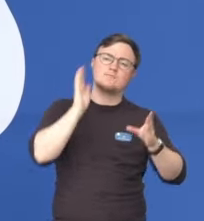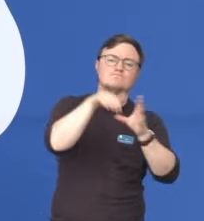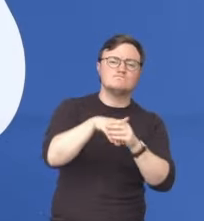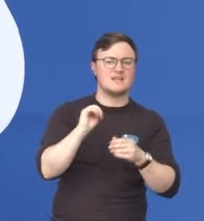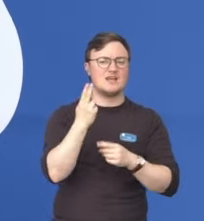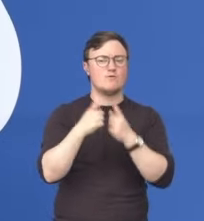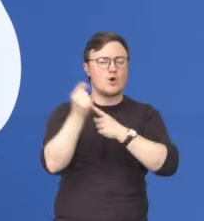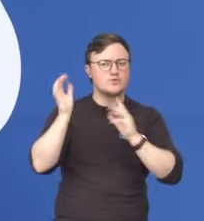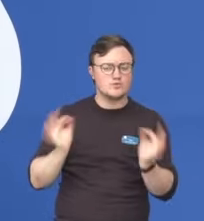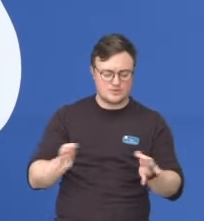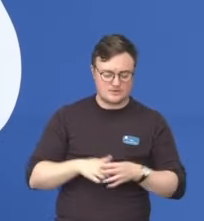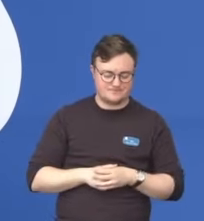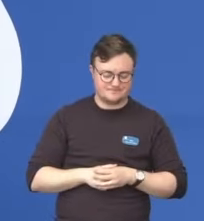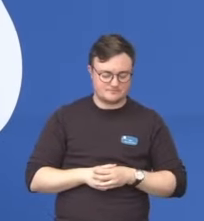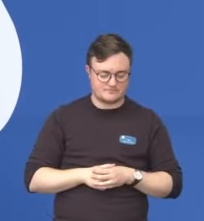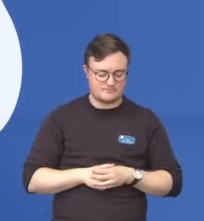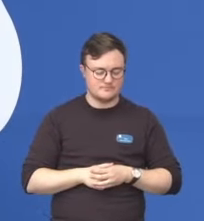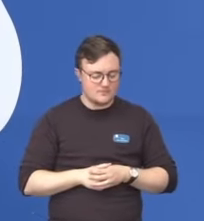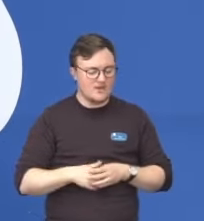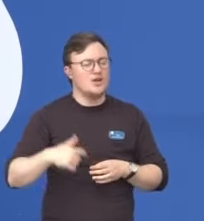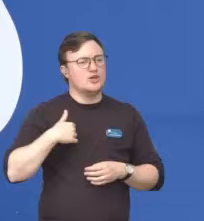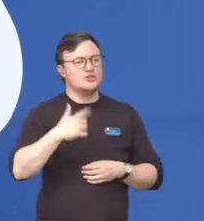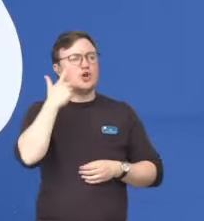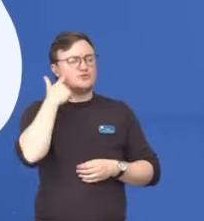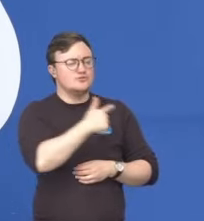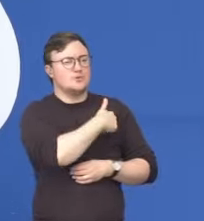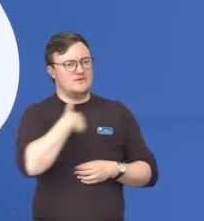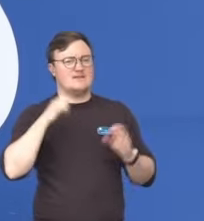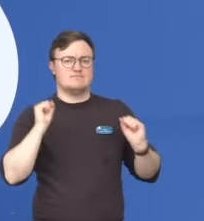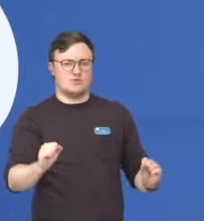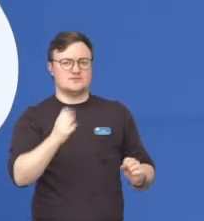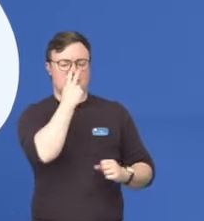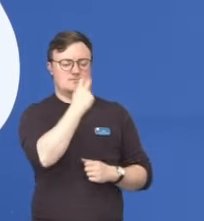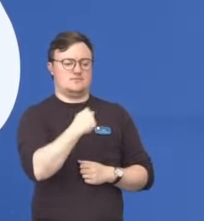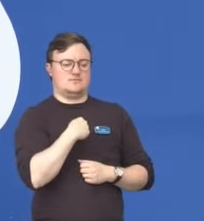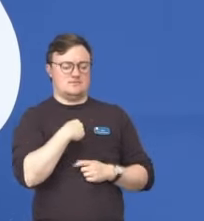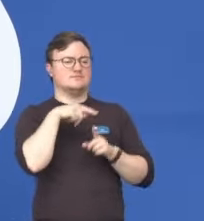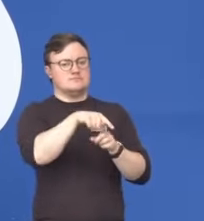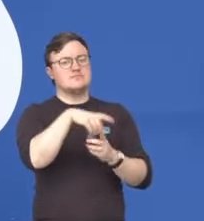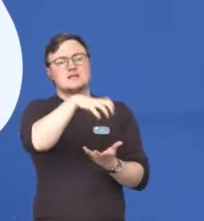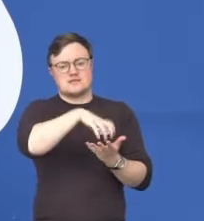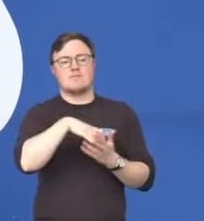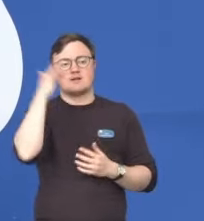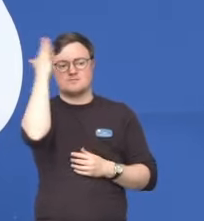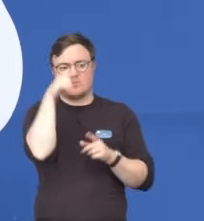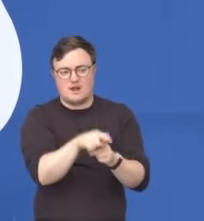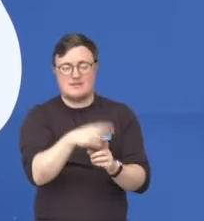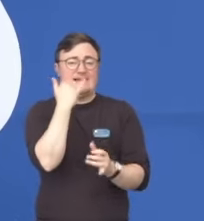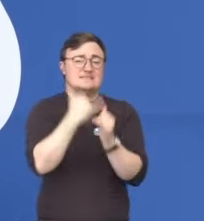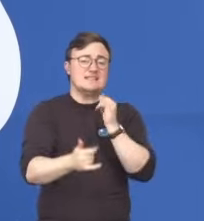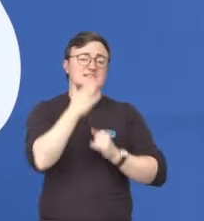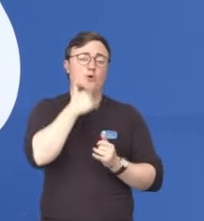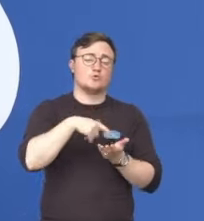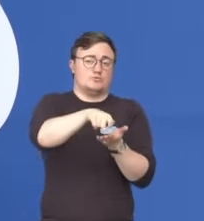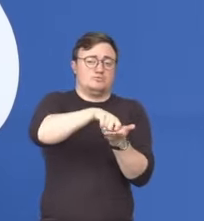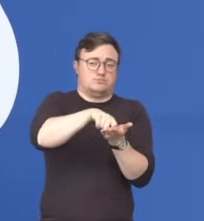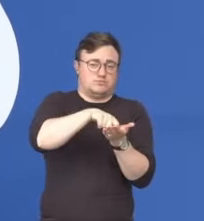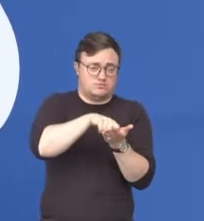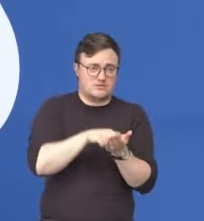EU-valet? Men jag tror att vi behöver inse att det här är ett samhällsproblem. Alltså, i den senaste ungdomsbarometern så visade det sig att var fjärde ung